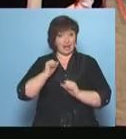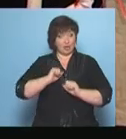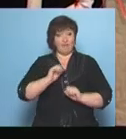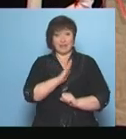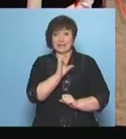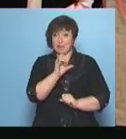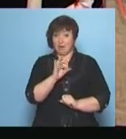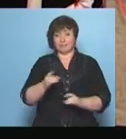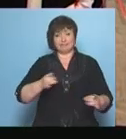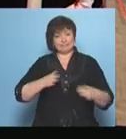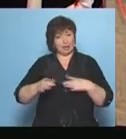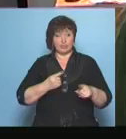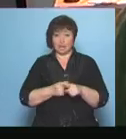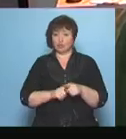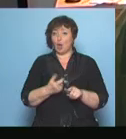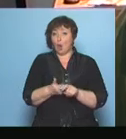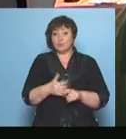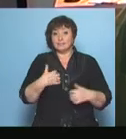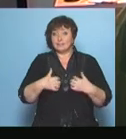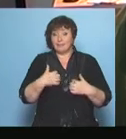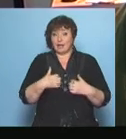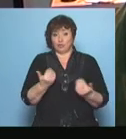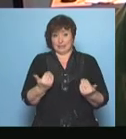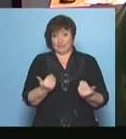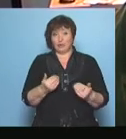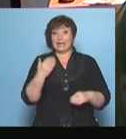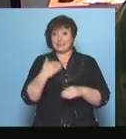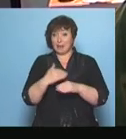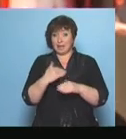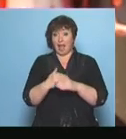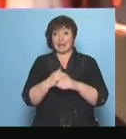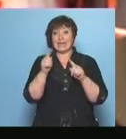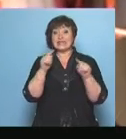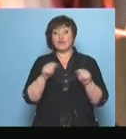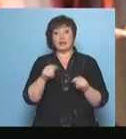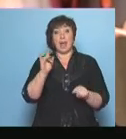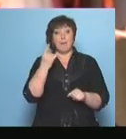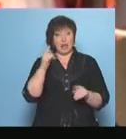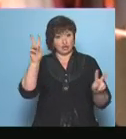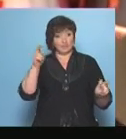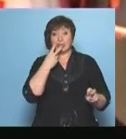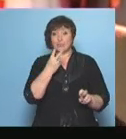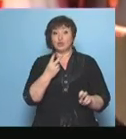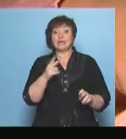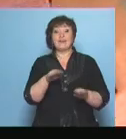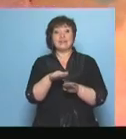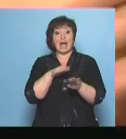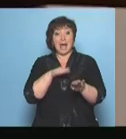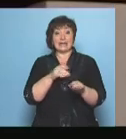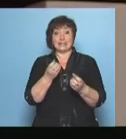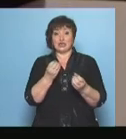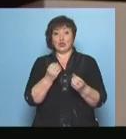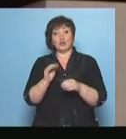Степанова капризничают, потому что очень волнуются. Сегодня их спектакль «Звездный мальчик» будут смотреть театральные гуру. В зале среди добрых